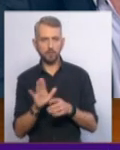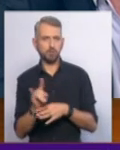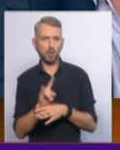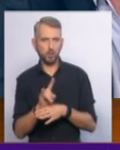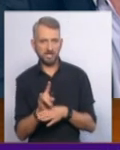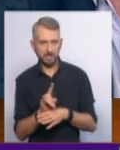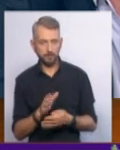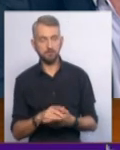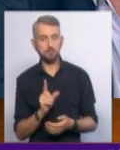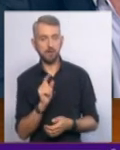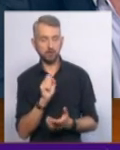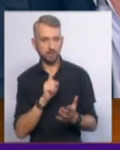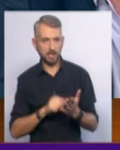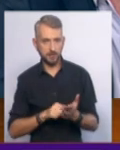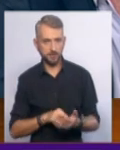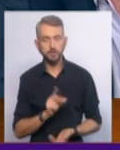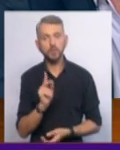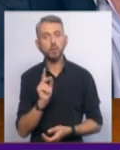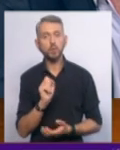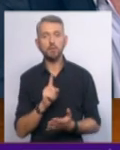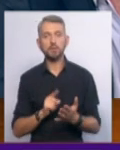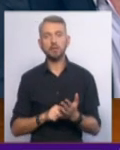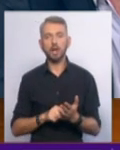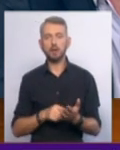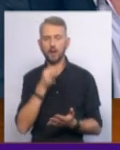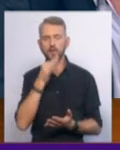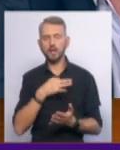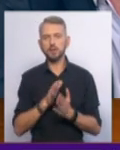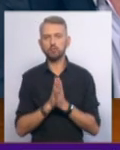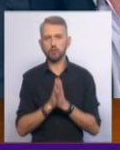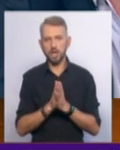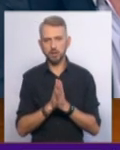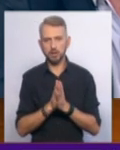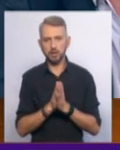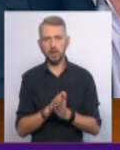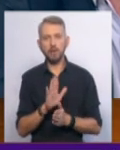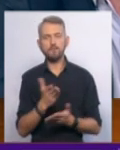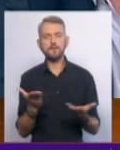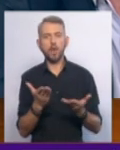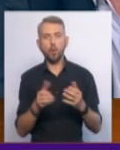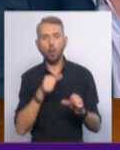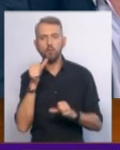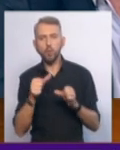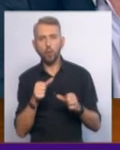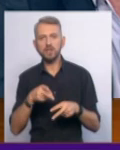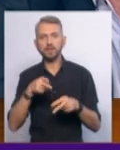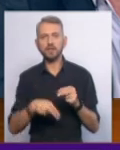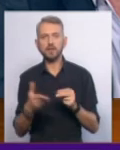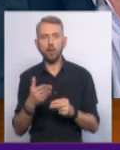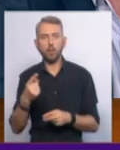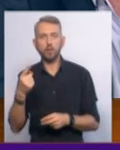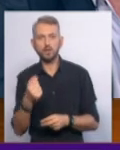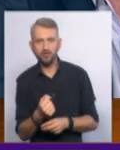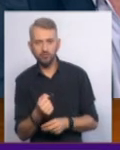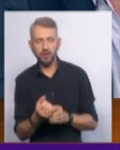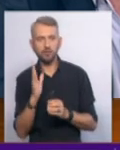Це перше питання. Друге питання. Скажіть, будь ласка, в якому році і в кінці якого тижня